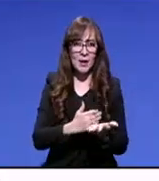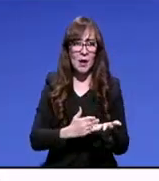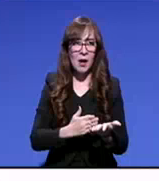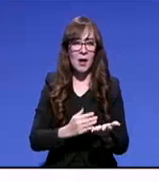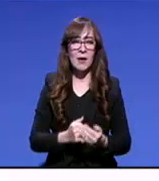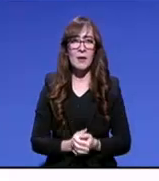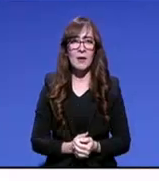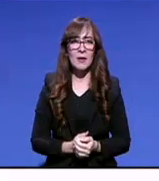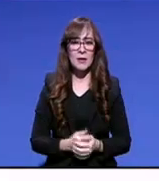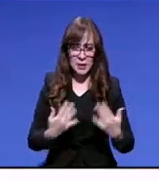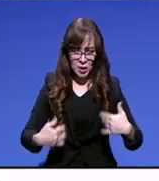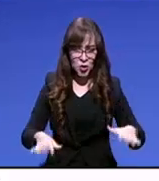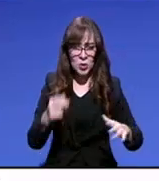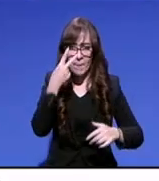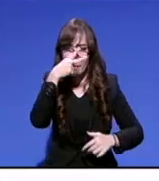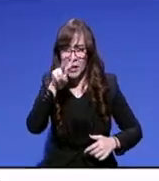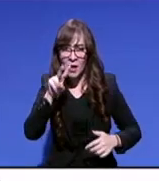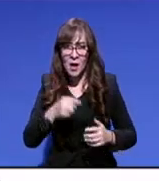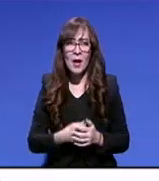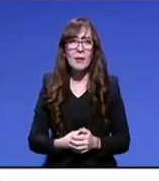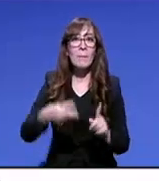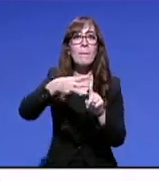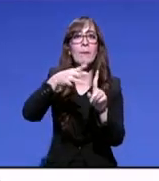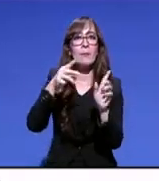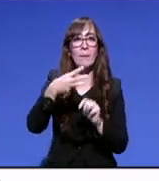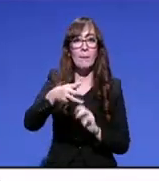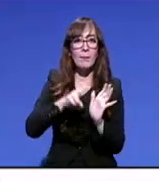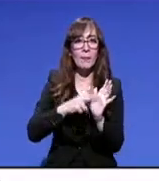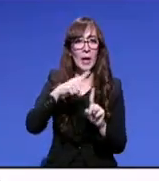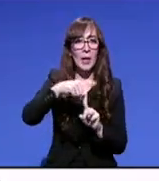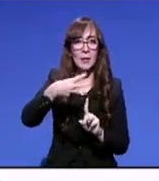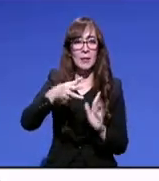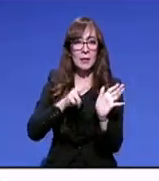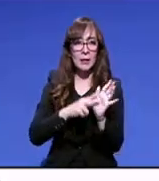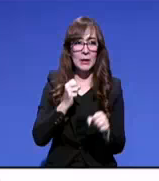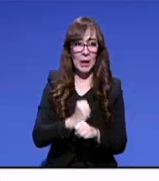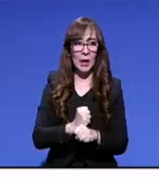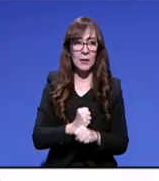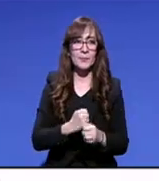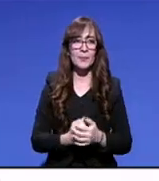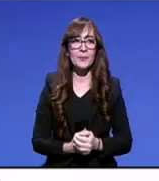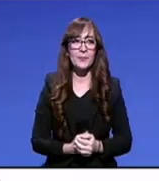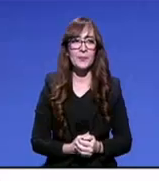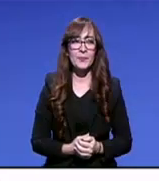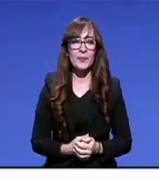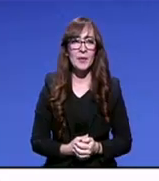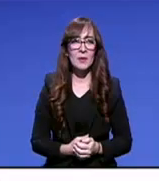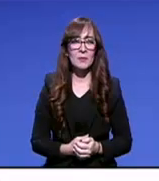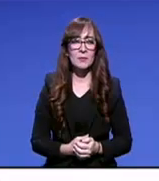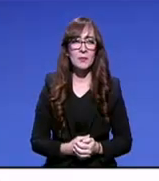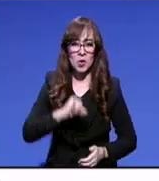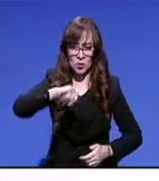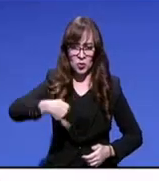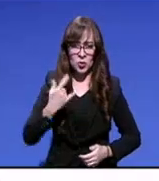usai meninjau benteng Van den Bosch di Ngawi, Jawa Timur. Jokowi datang didampingi Ibu Negara Iryana. Dalam kunjungannya, Jokowi